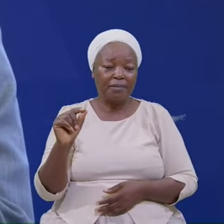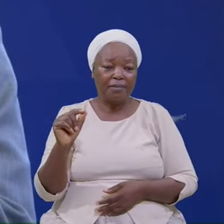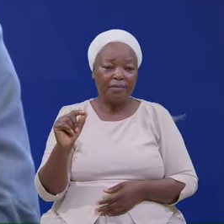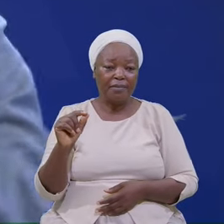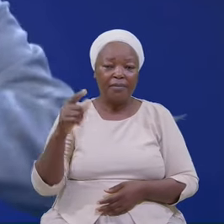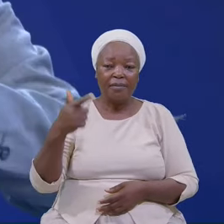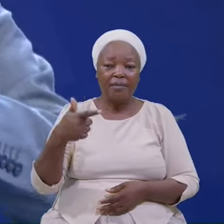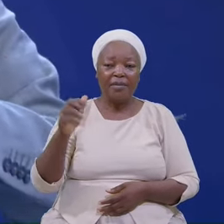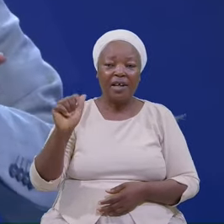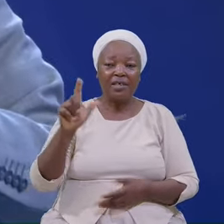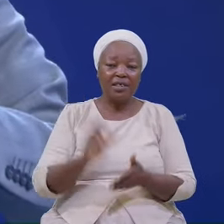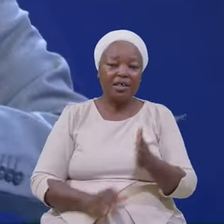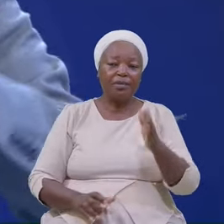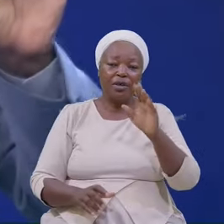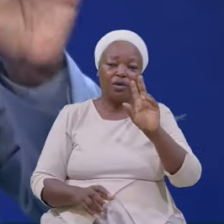Galates 2, verset 20.